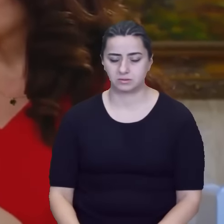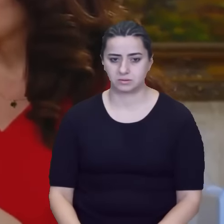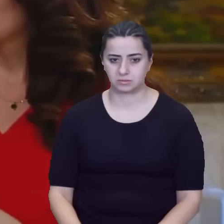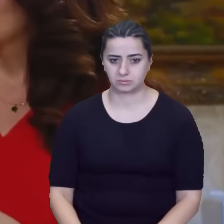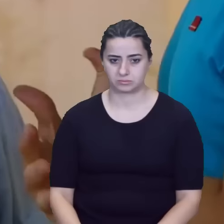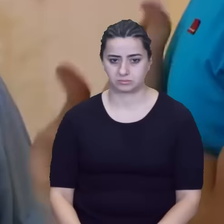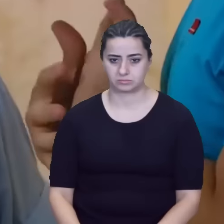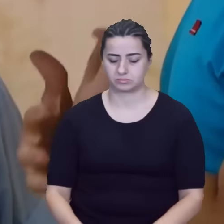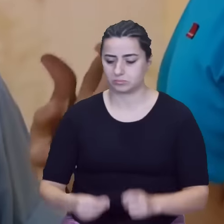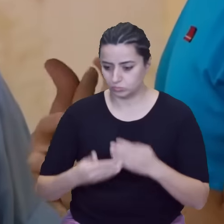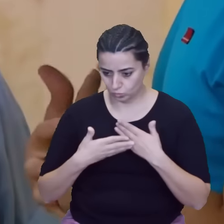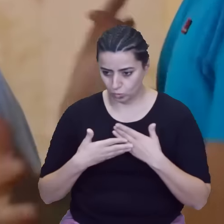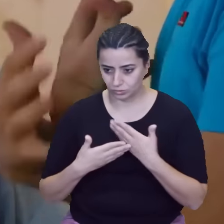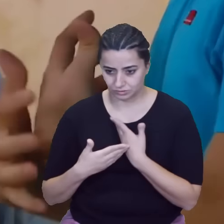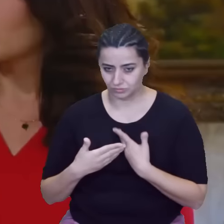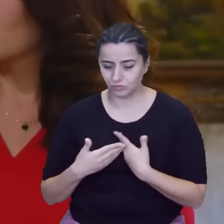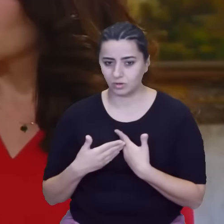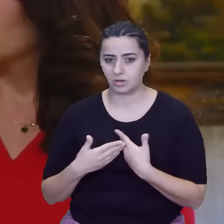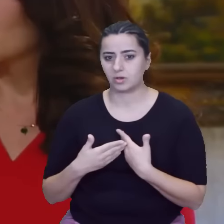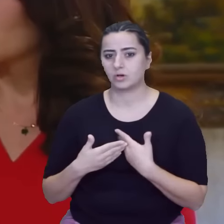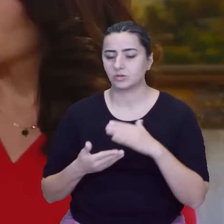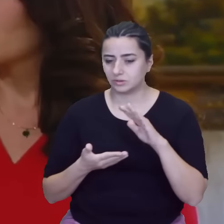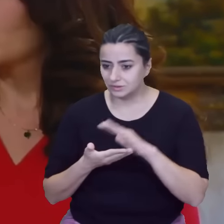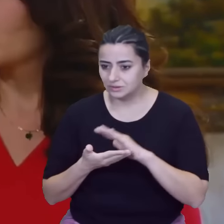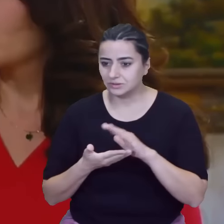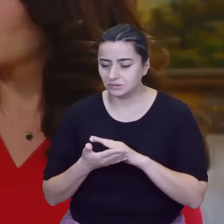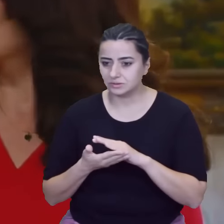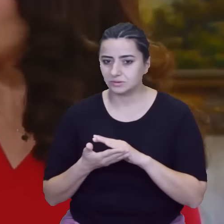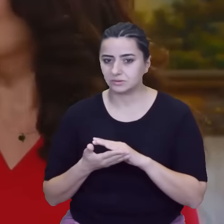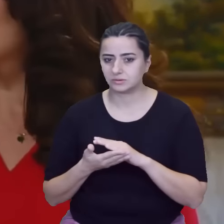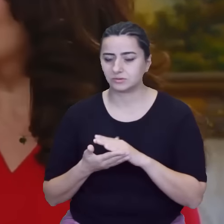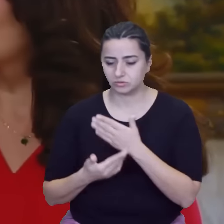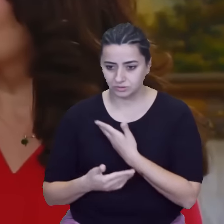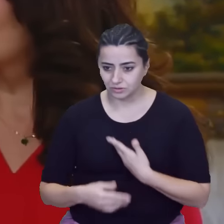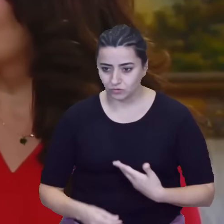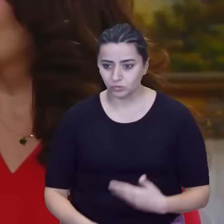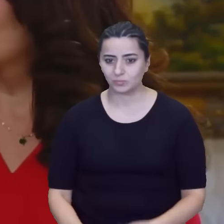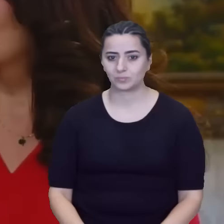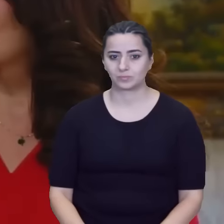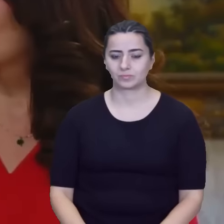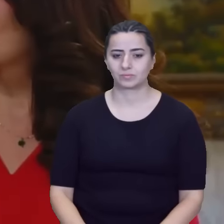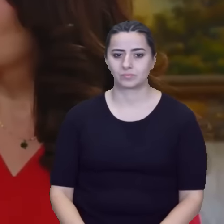Onu tam şey yapıyordum böyle. Gözüne yaslamış, seviyormuş. Böyle seviyordum.